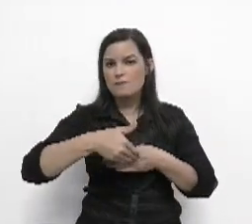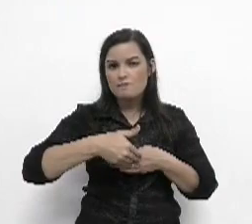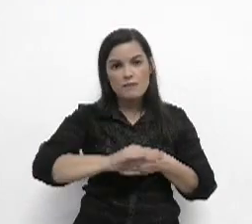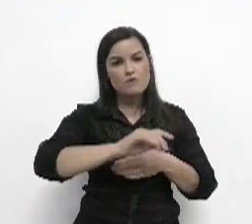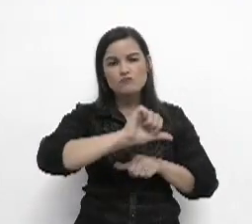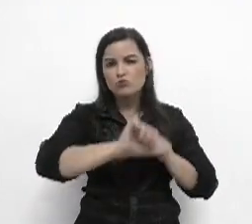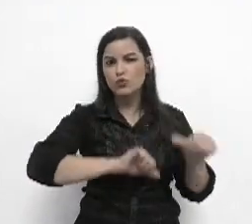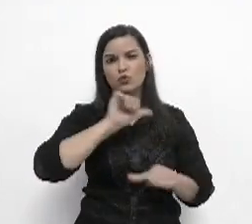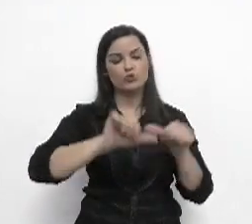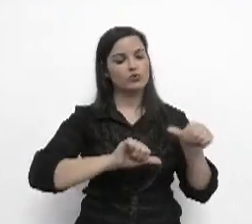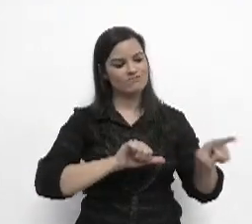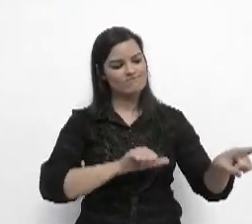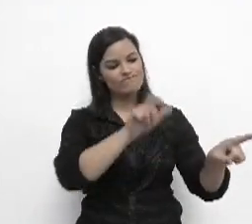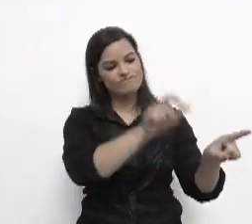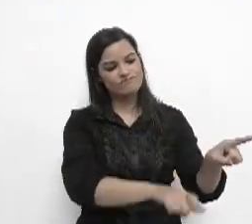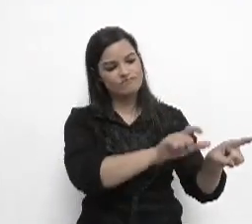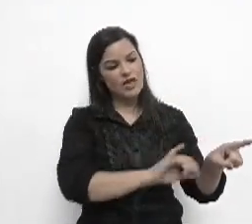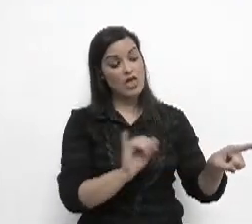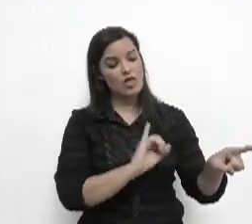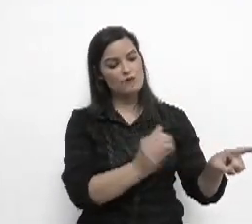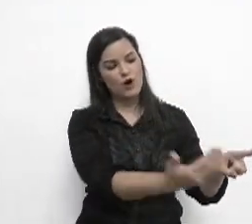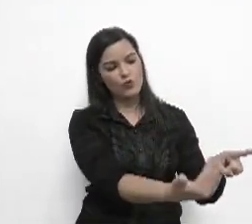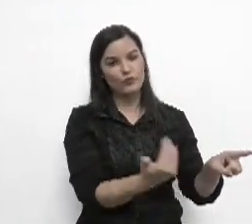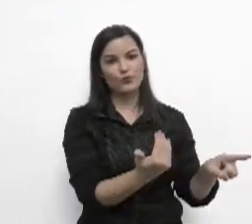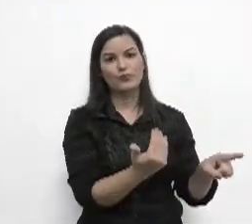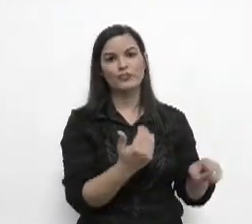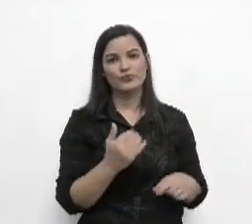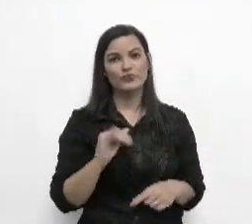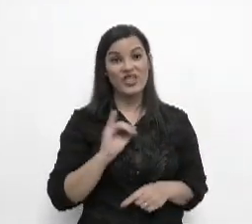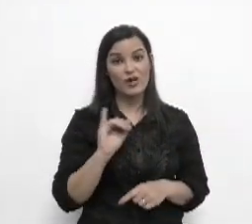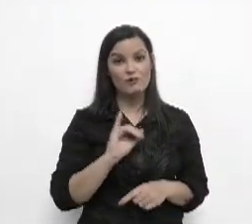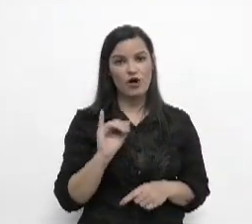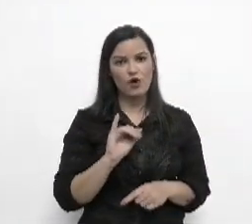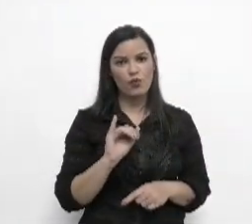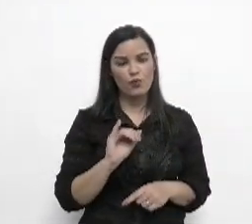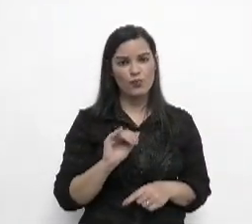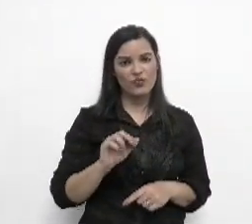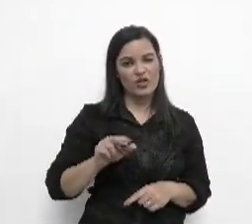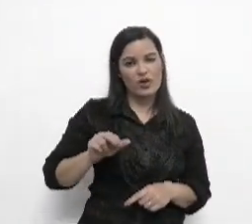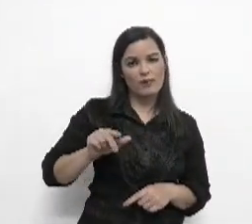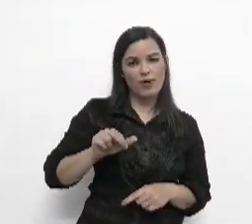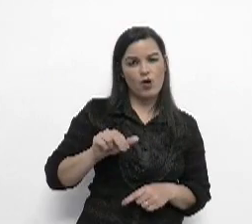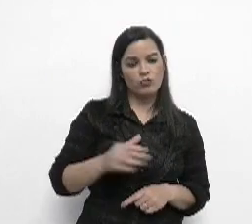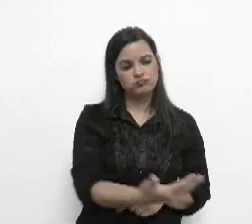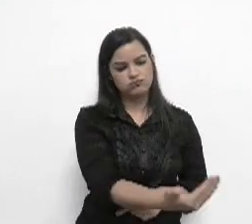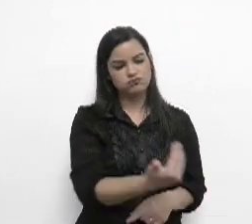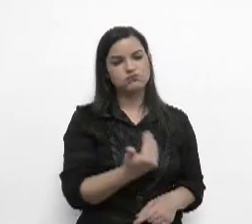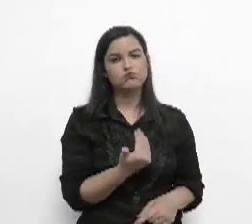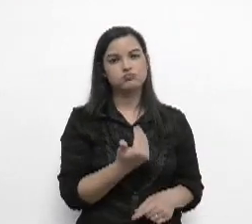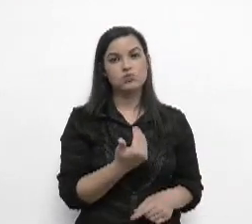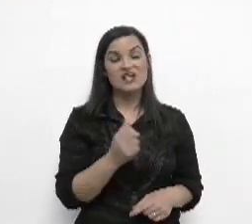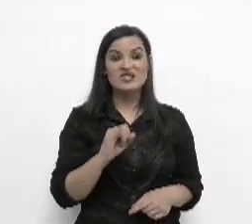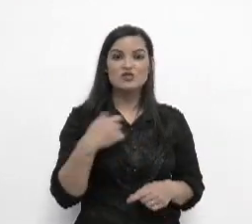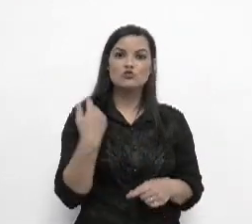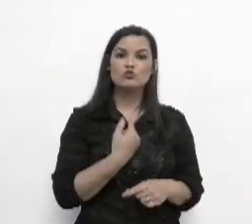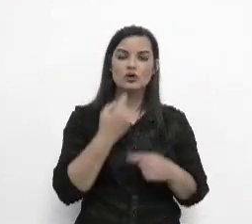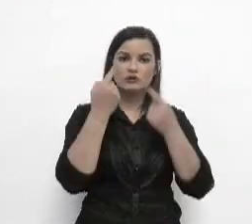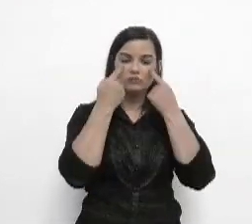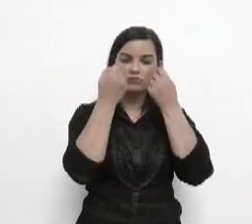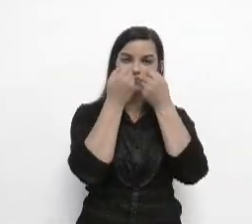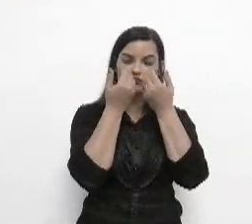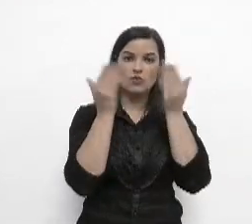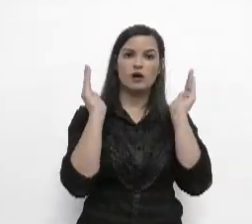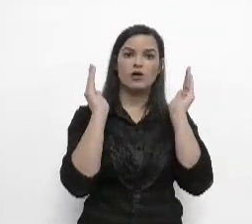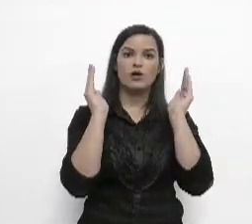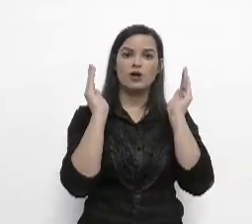은혜에 눈을 뜨면 형제 의식이 우리에게 생겨납니다. Quando nós nos abrimos os olhos para a graça dele, nós podemos então ver cada